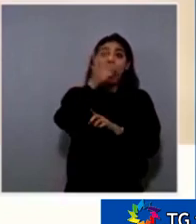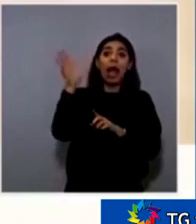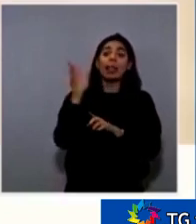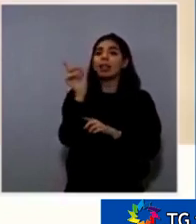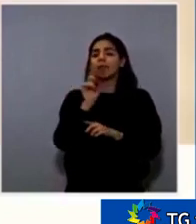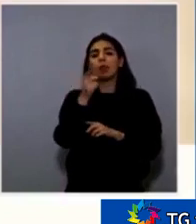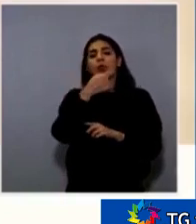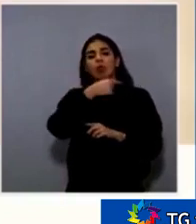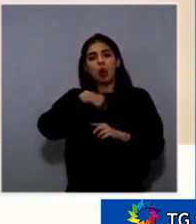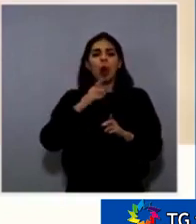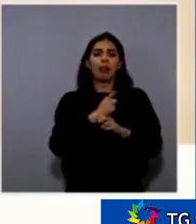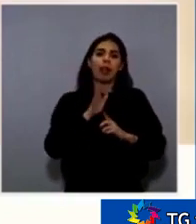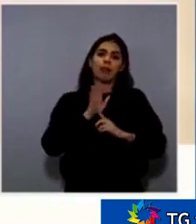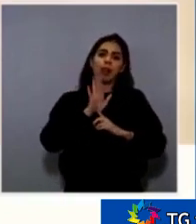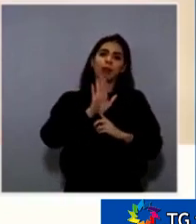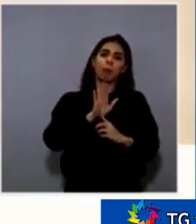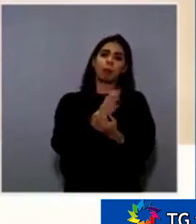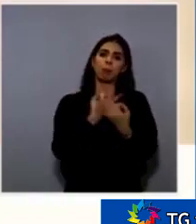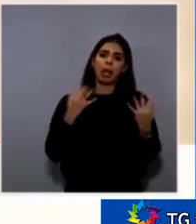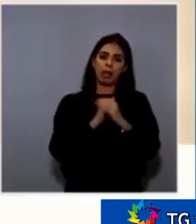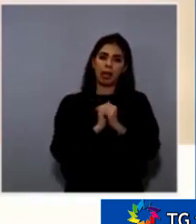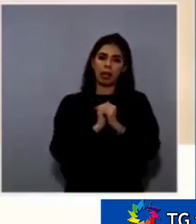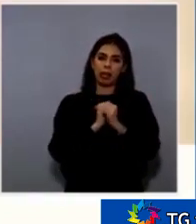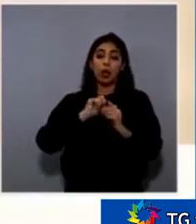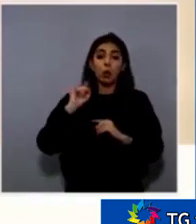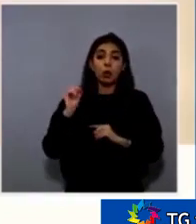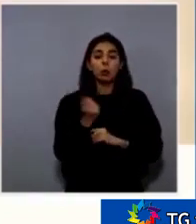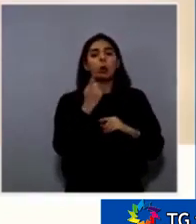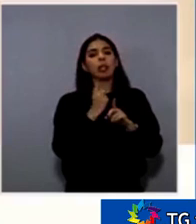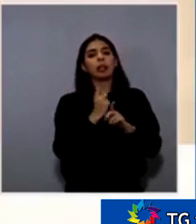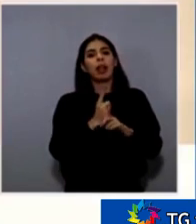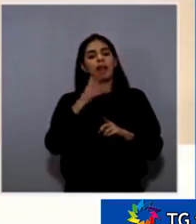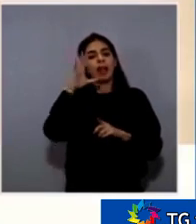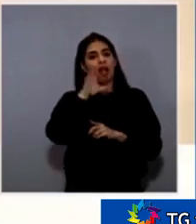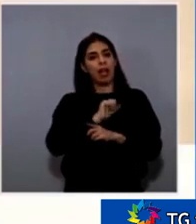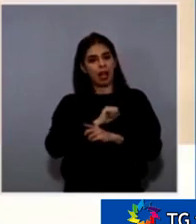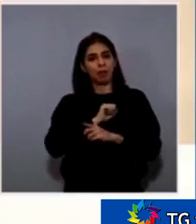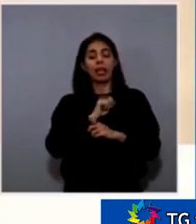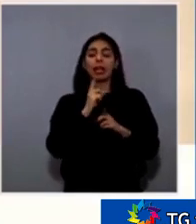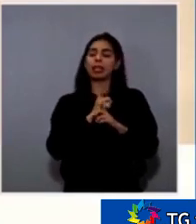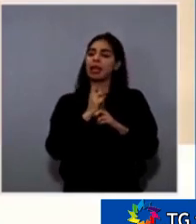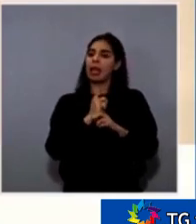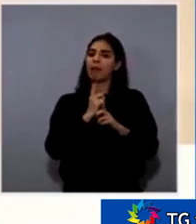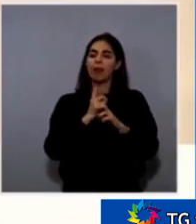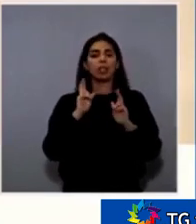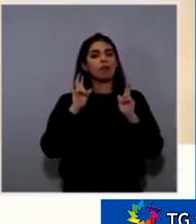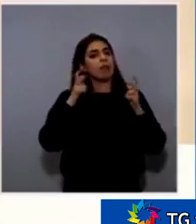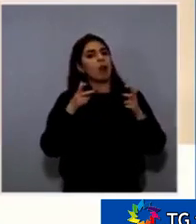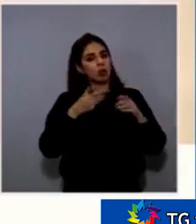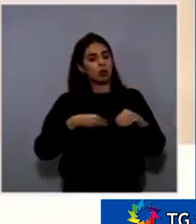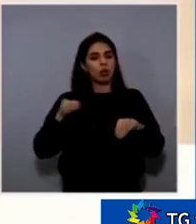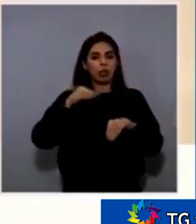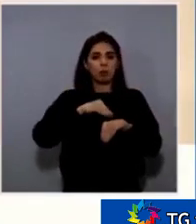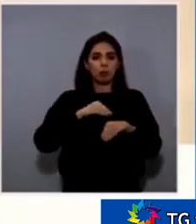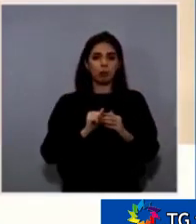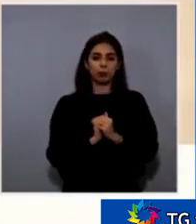dare l'esempio e dobbiamo capire tutti che c'è bisogno di un ultimo sforzo.